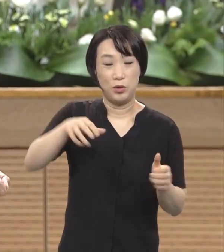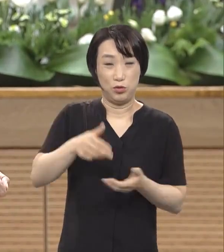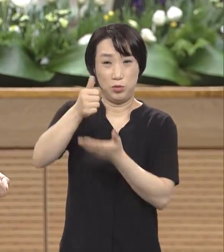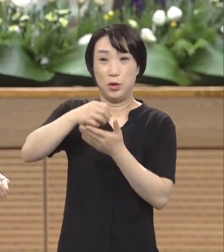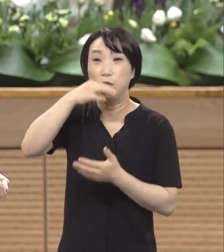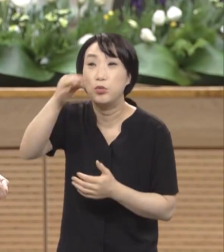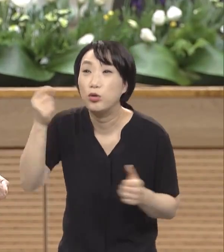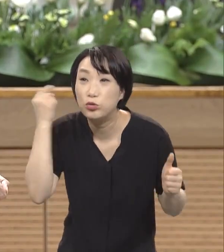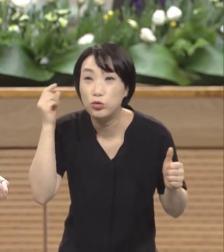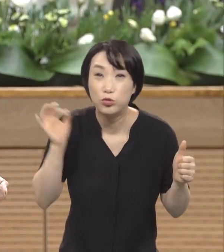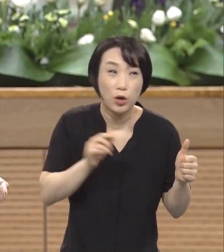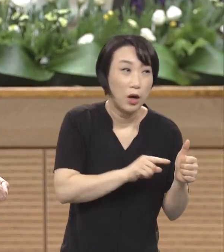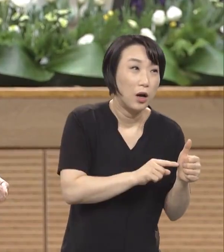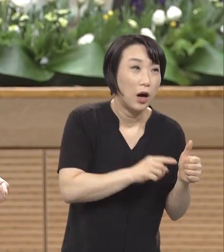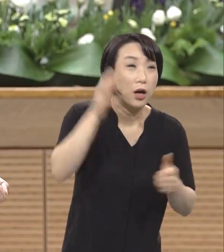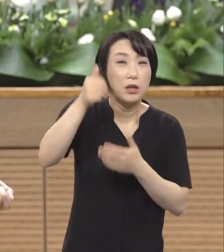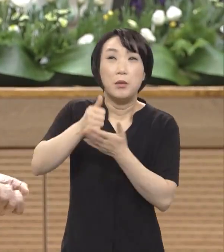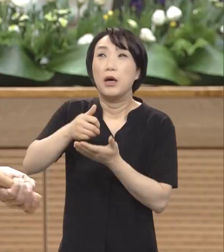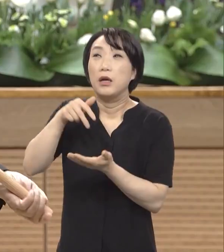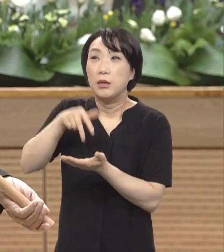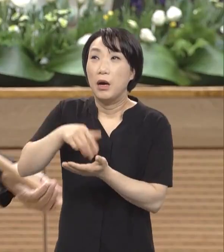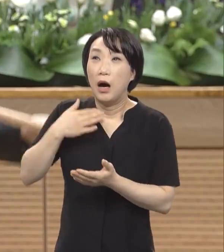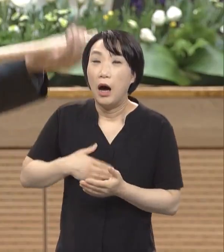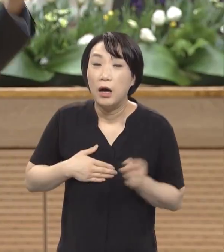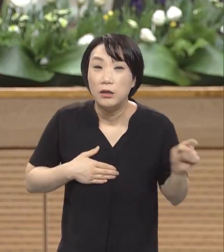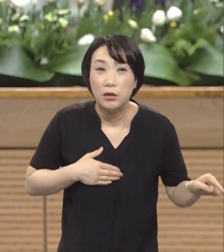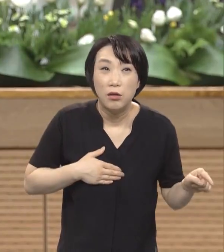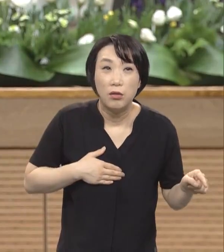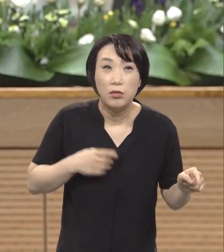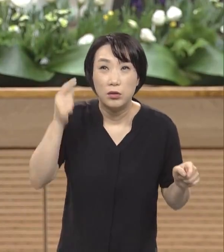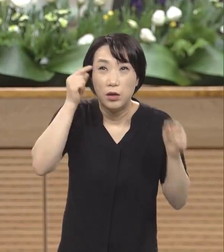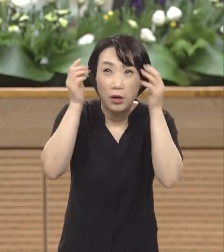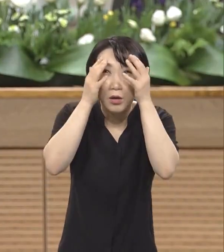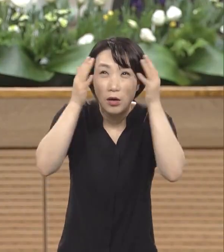하나님의 사정을 아는 사정이 바뀌었어요.